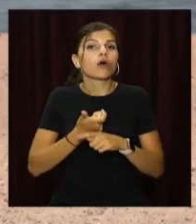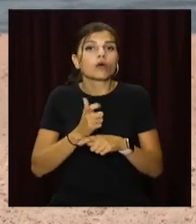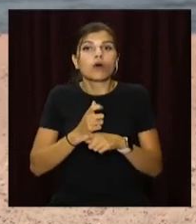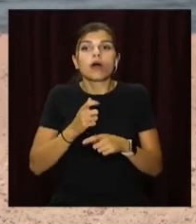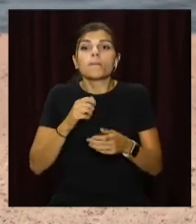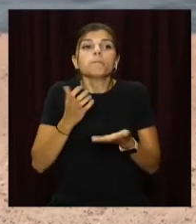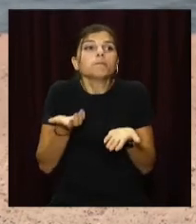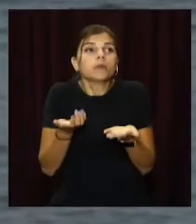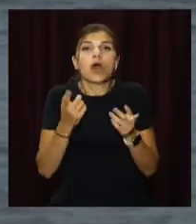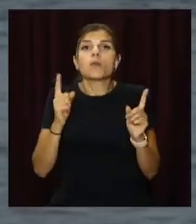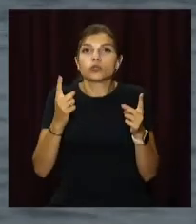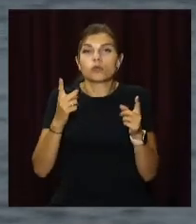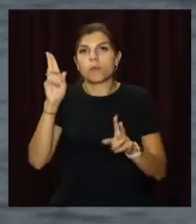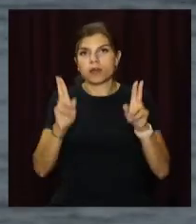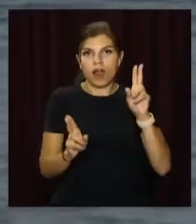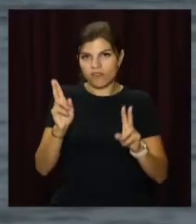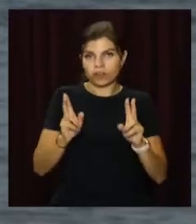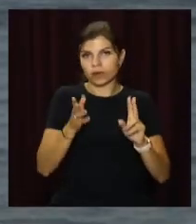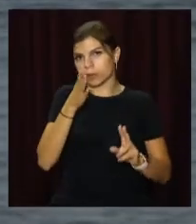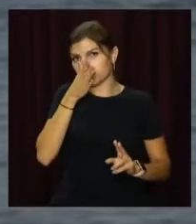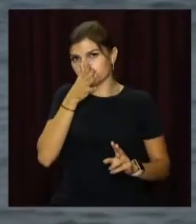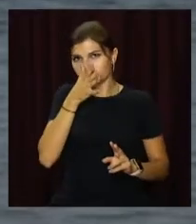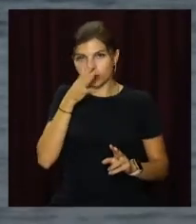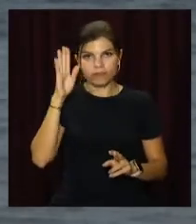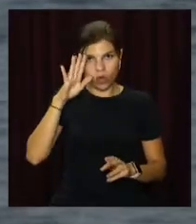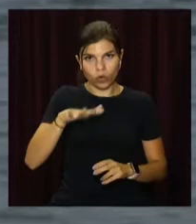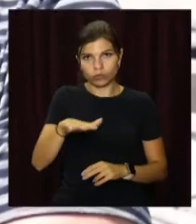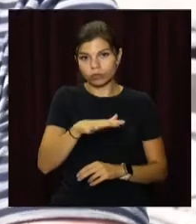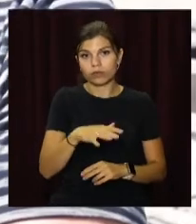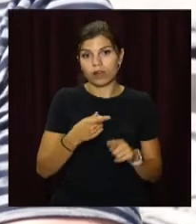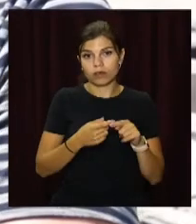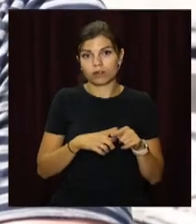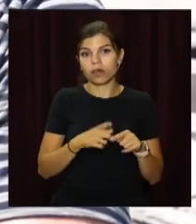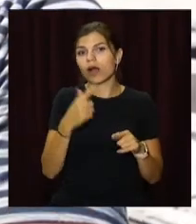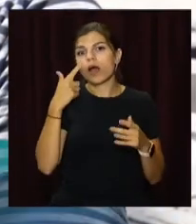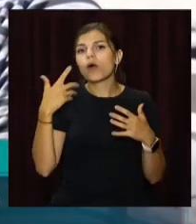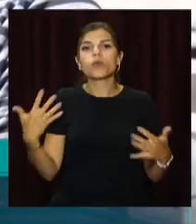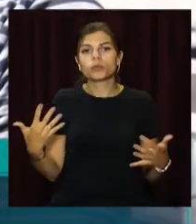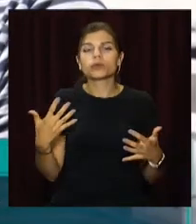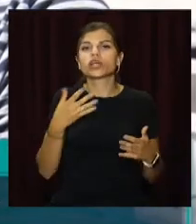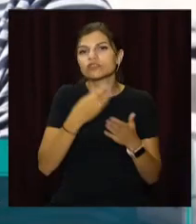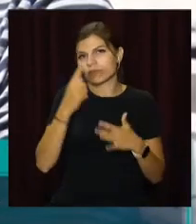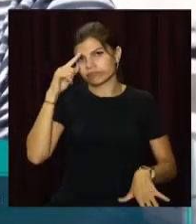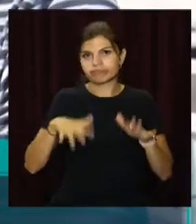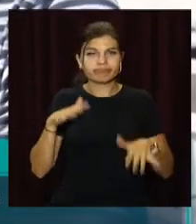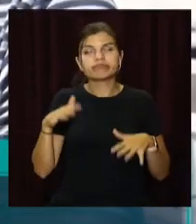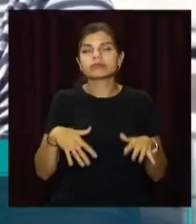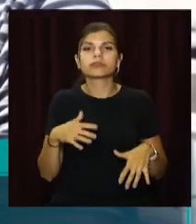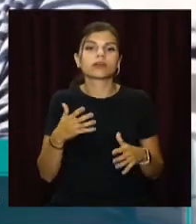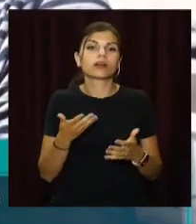трагічних випадків – порушення правил безпечної поведінки на водоймах. Більшість випадків – це по своїй халатності, по своїй